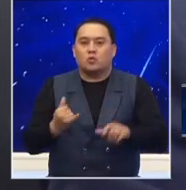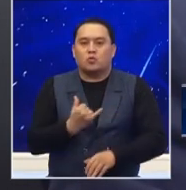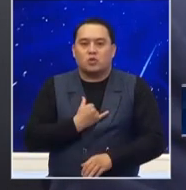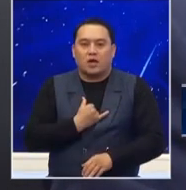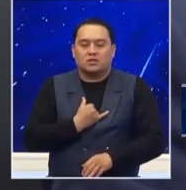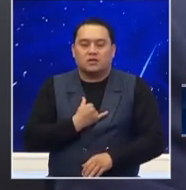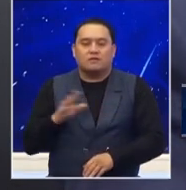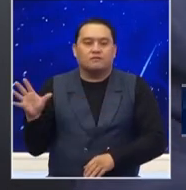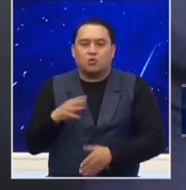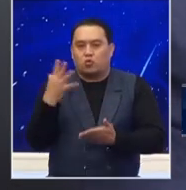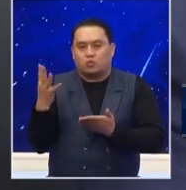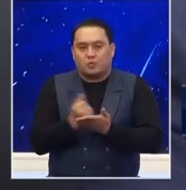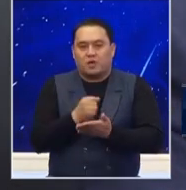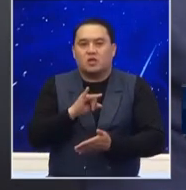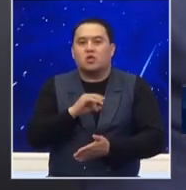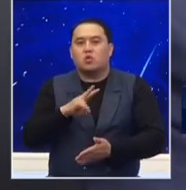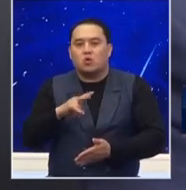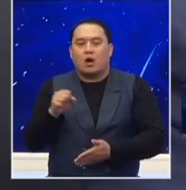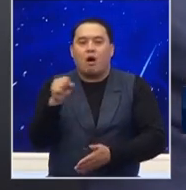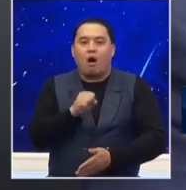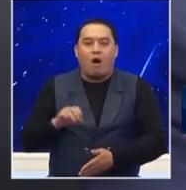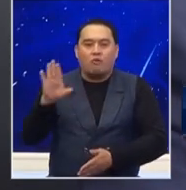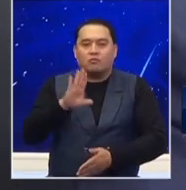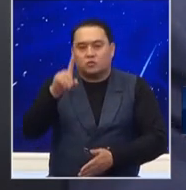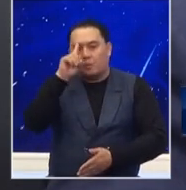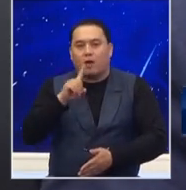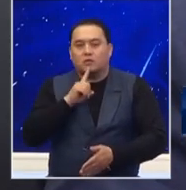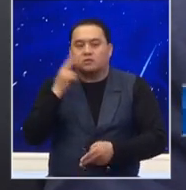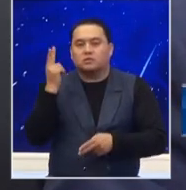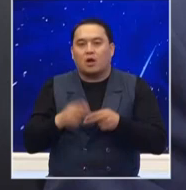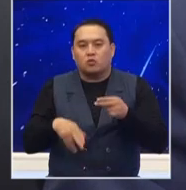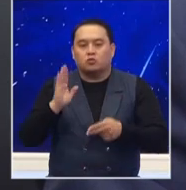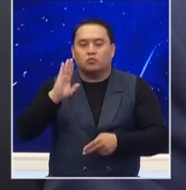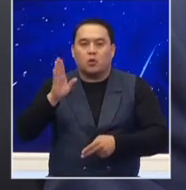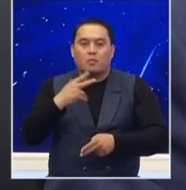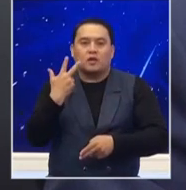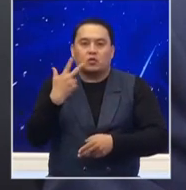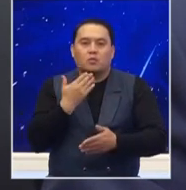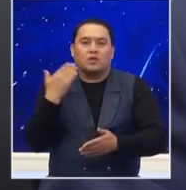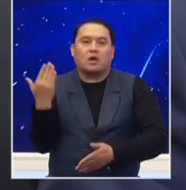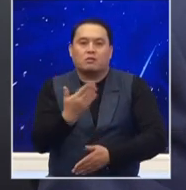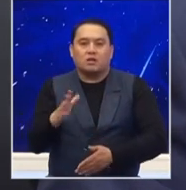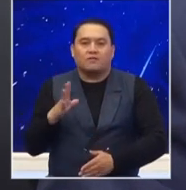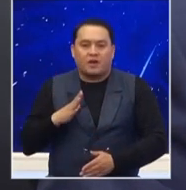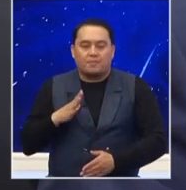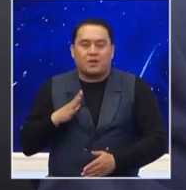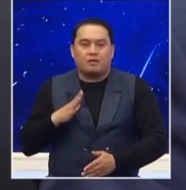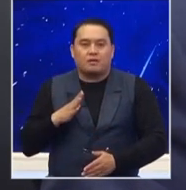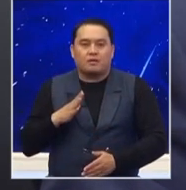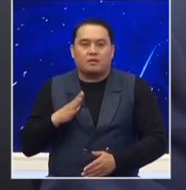мы практически успеваем. Июле месяце, августе мы уже их все сдадим. По 3, ну, ситуацию вам уже докладывали. Теперь